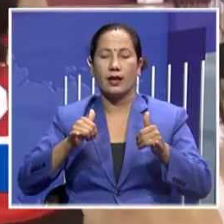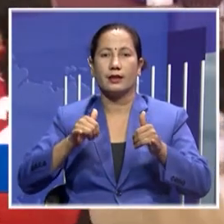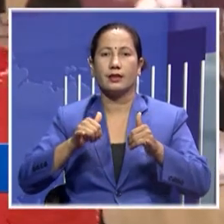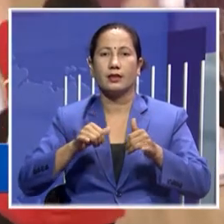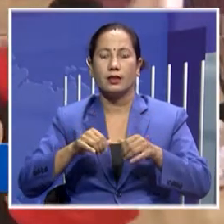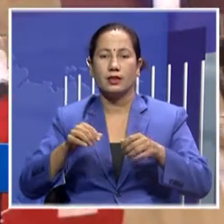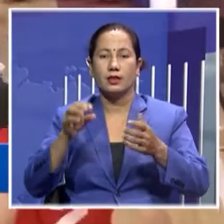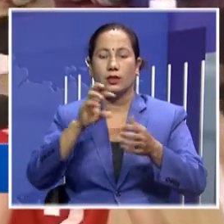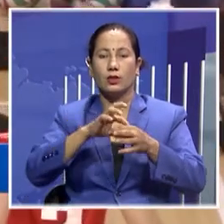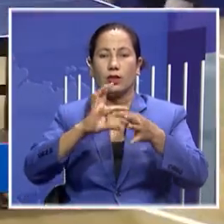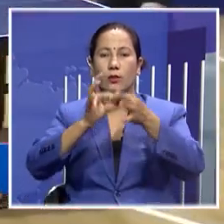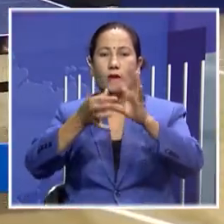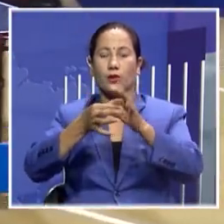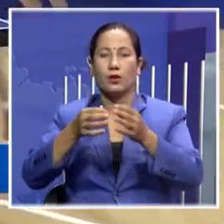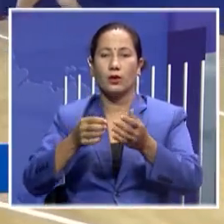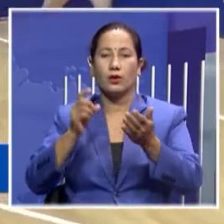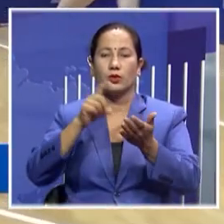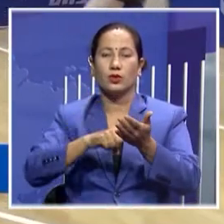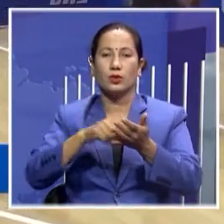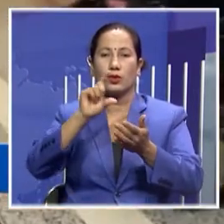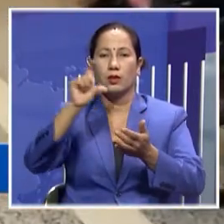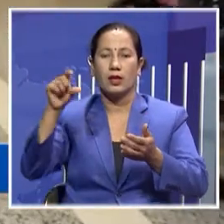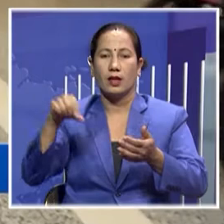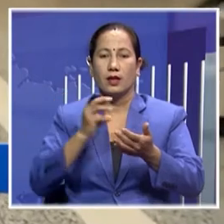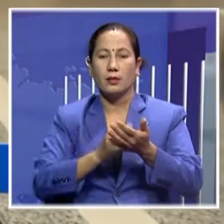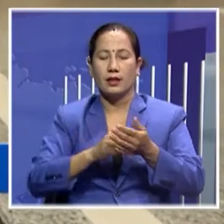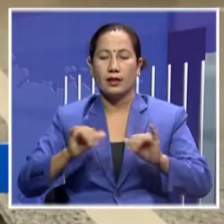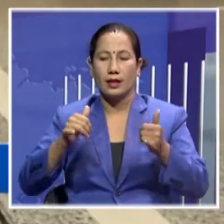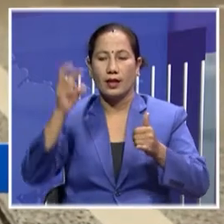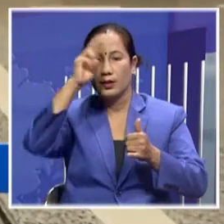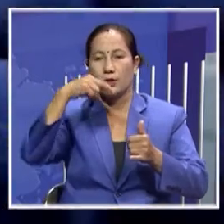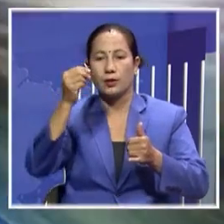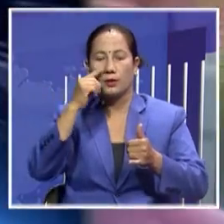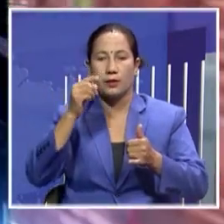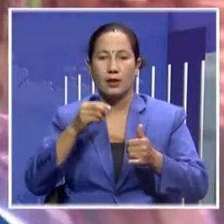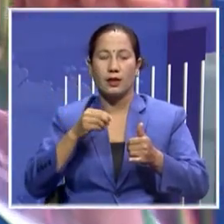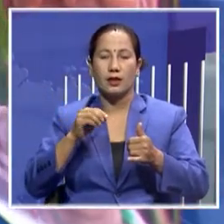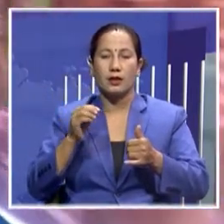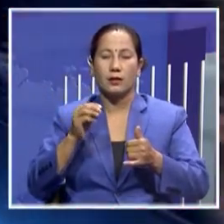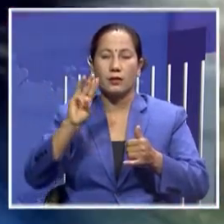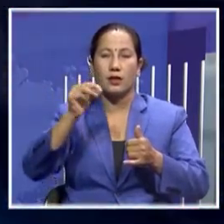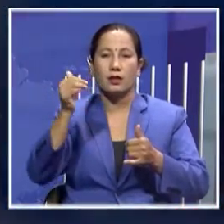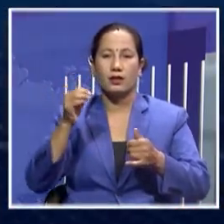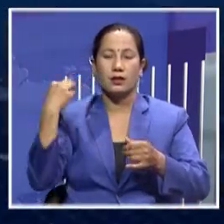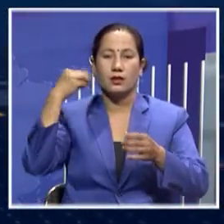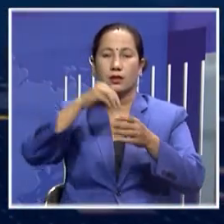आतिशबाजीसँगै टोकियो पाराओलम्पिकको उद्घाटन, नेपालको एकमात्र खेलाडीका रूपमा पलेसा गोवर्धन सहभागी।